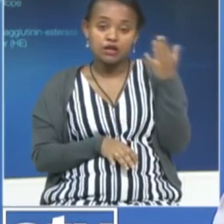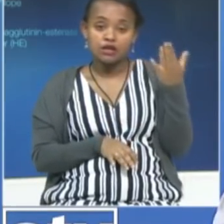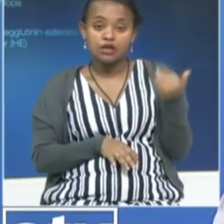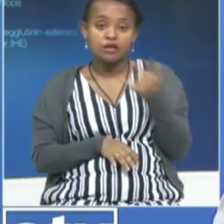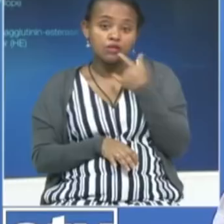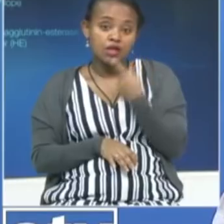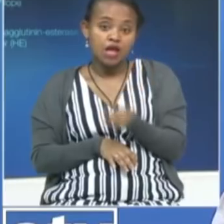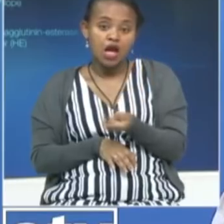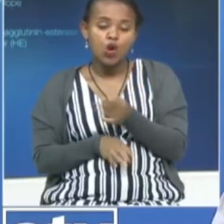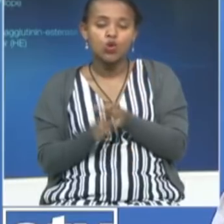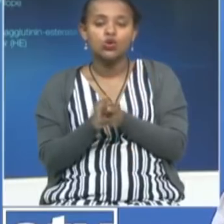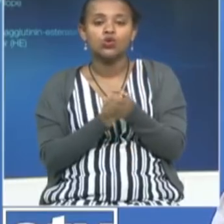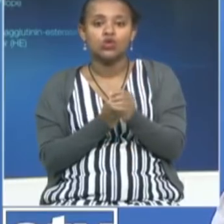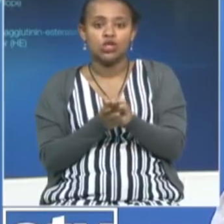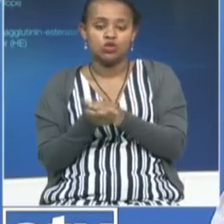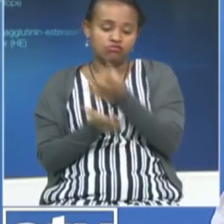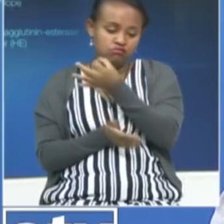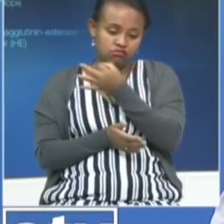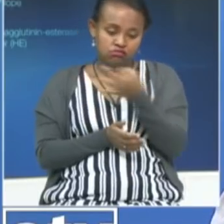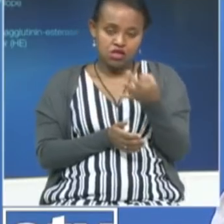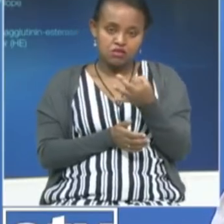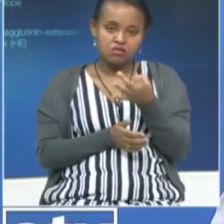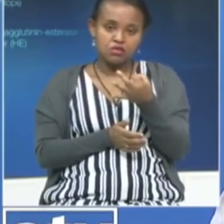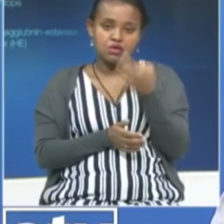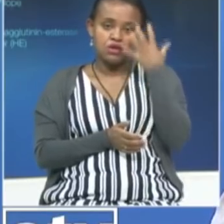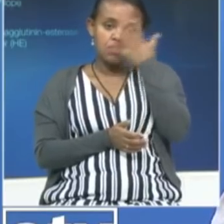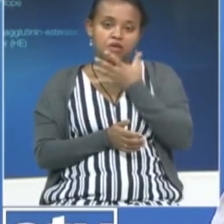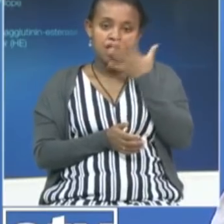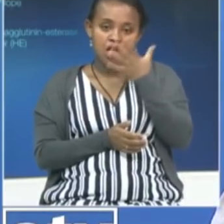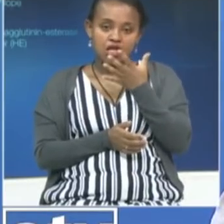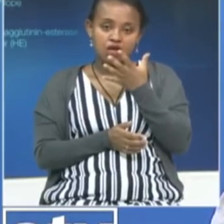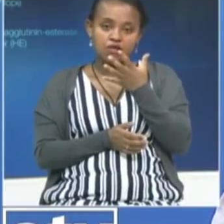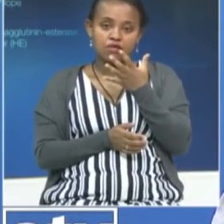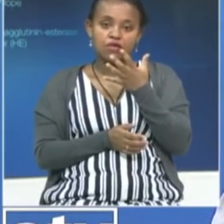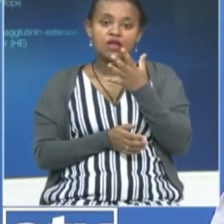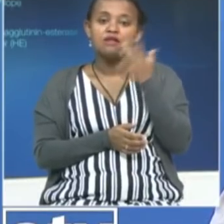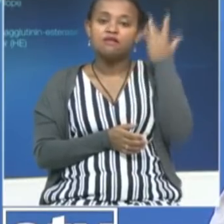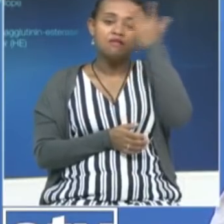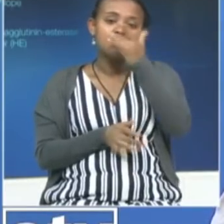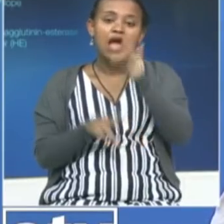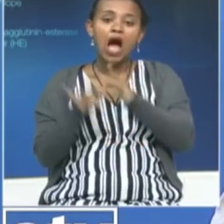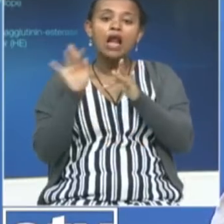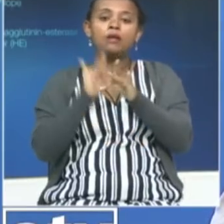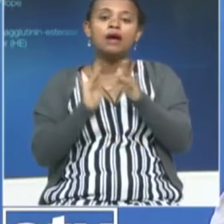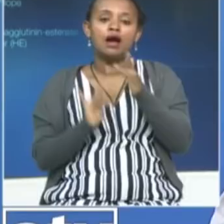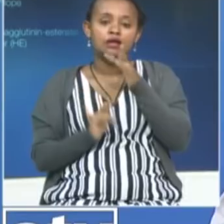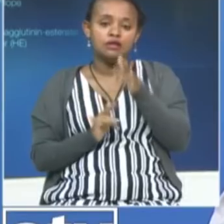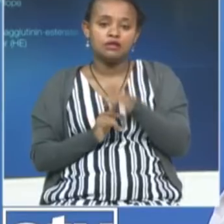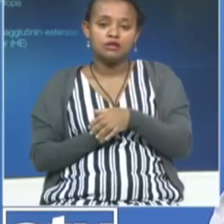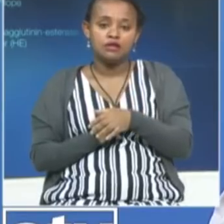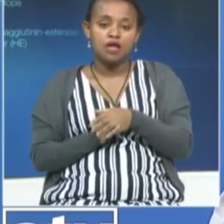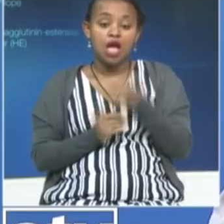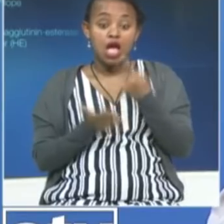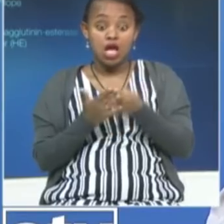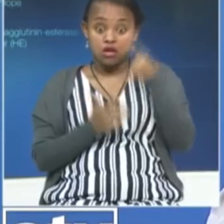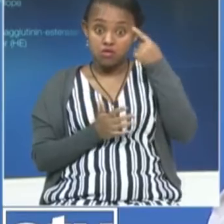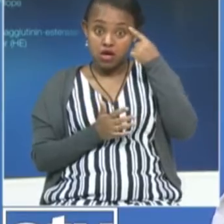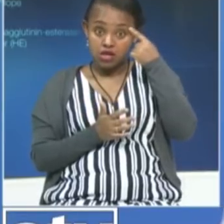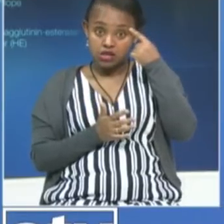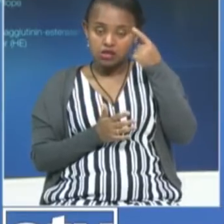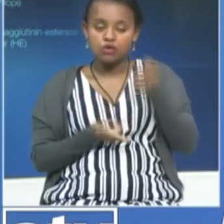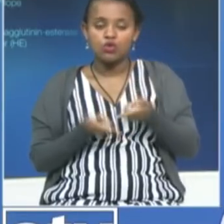እንዳልነው እጆቻቸውን በደንብ አዘውትሮ መታጠብ፣ ፊቶቻቸውን እንግዲህ አለመንካት አዘውትሮ ይህን ማሰብ ይኖርባቸዋል